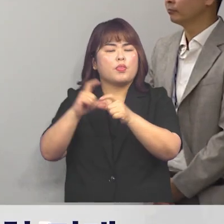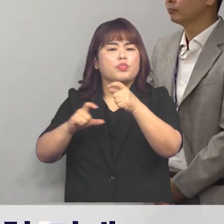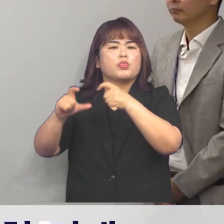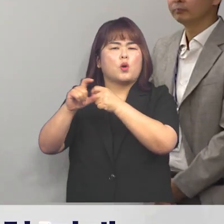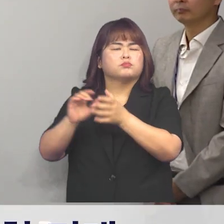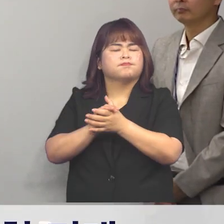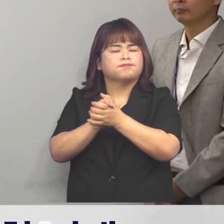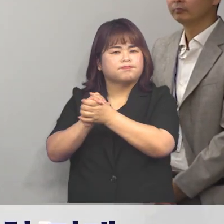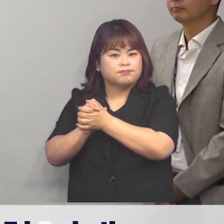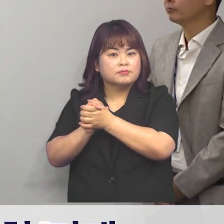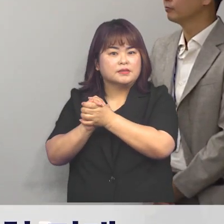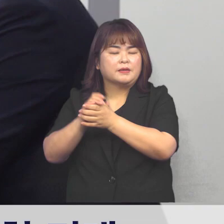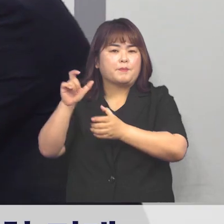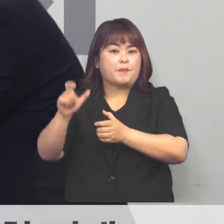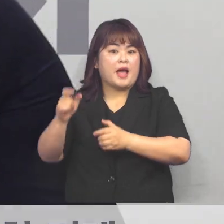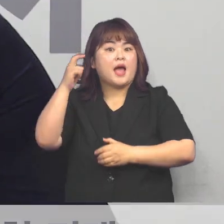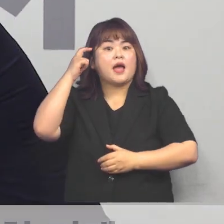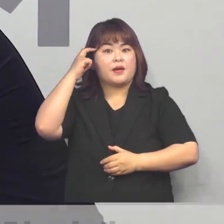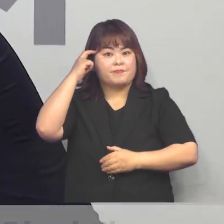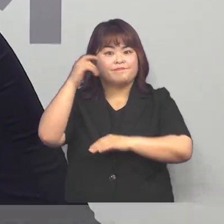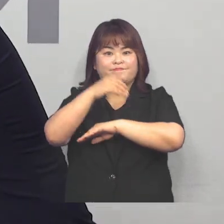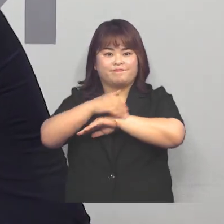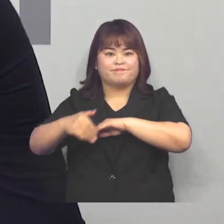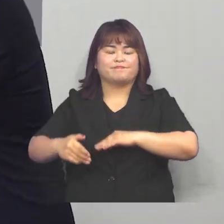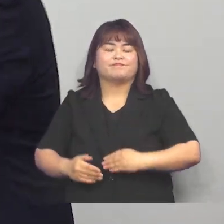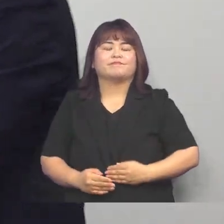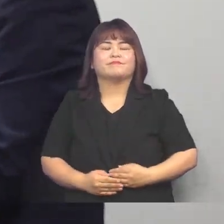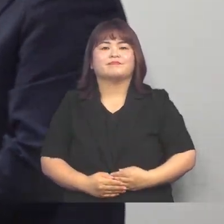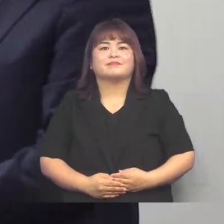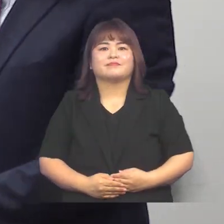돈독한 우호관계를 다져나갈 것으로 기대합니다.